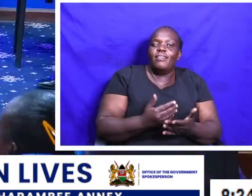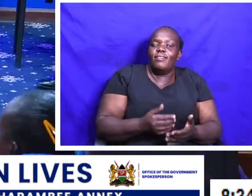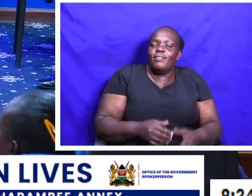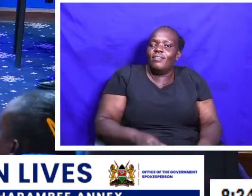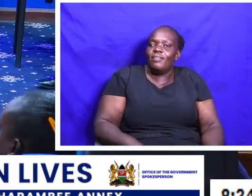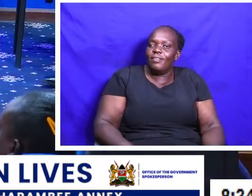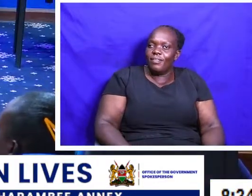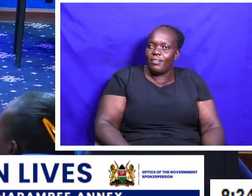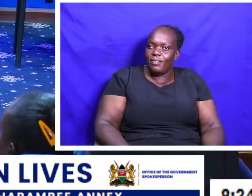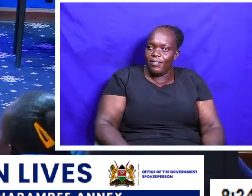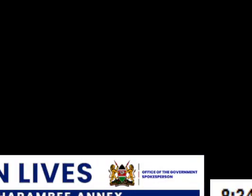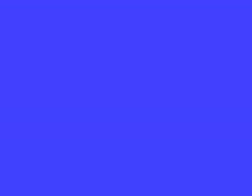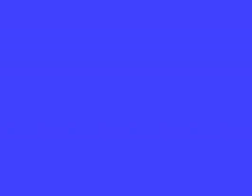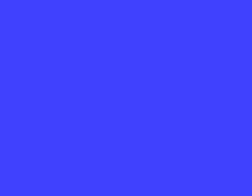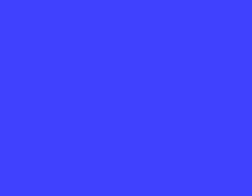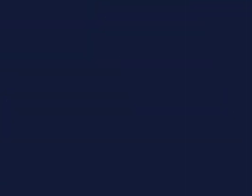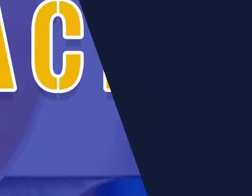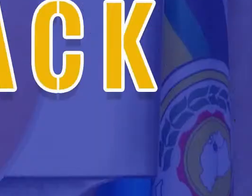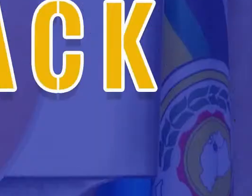sana.